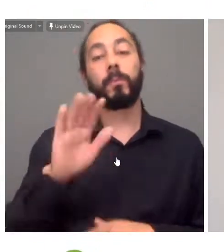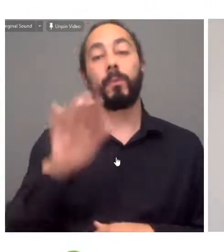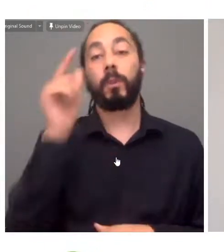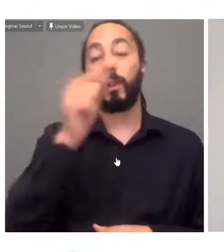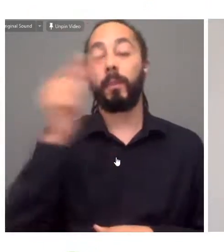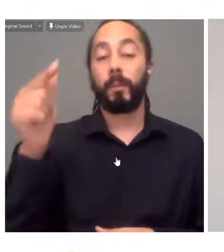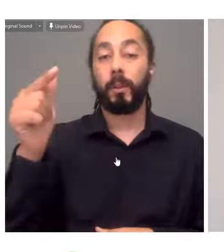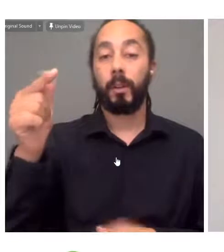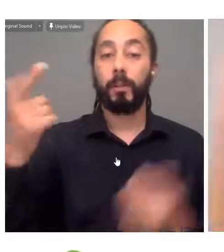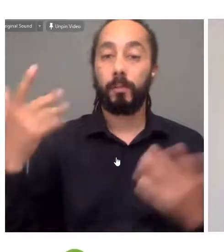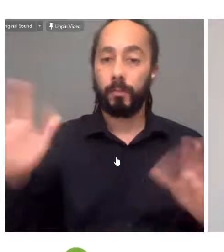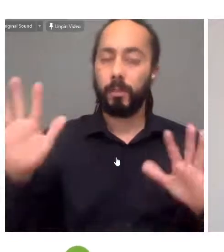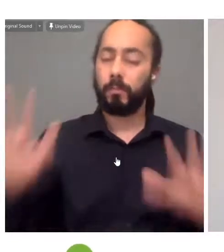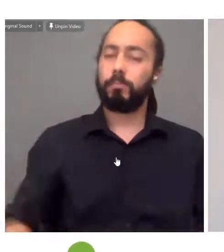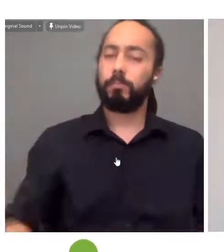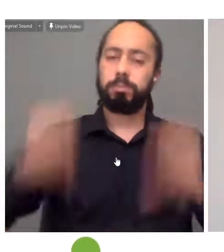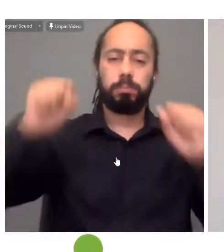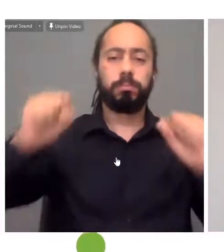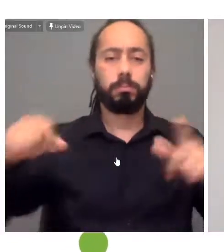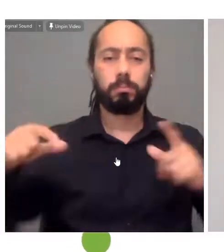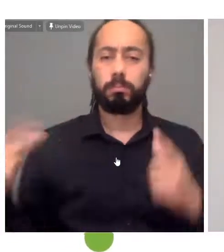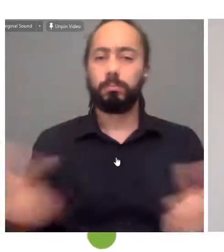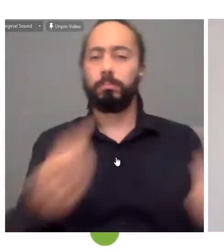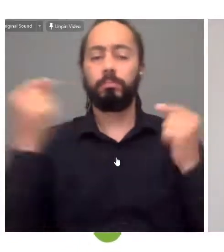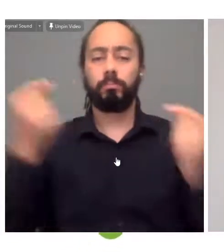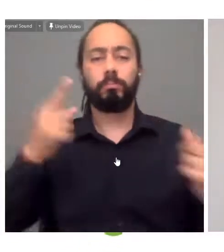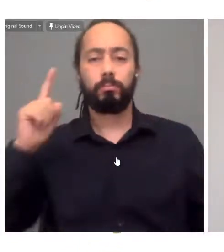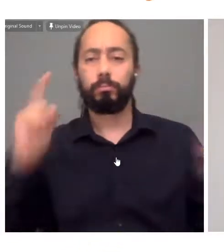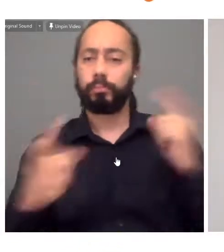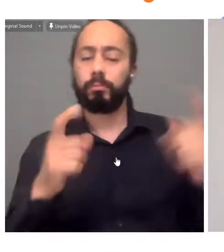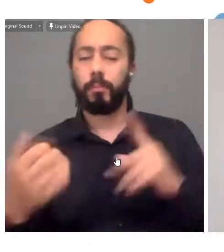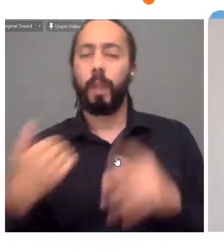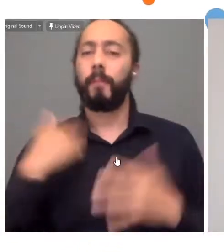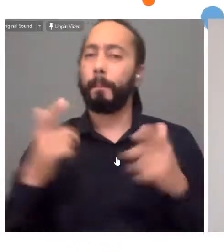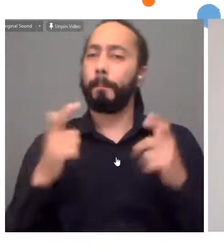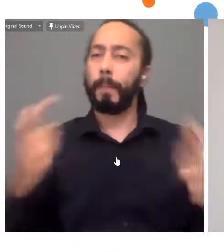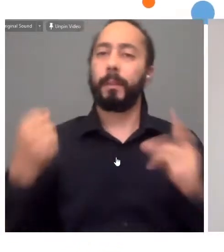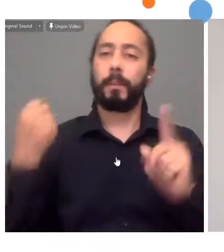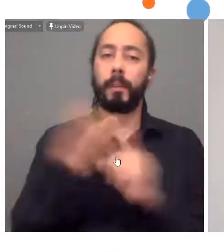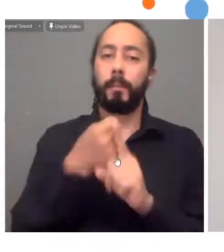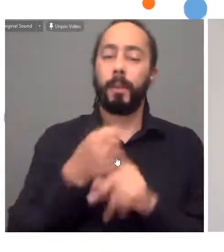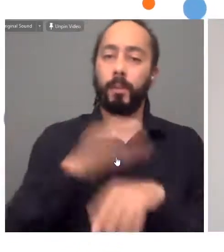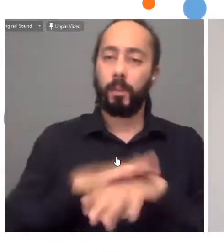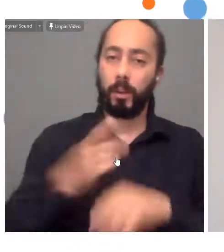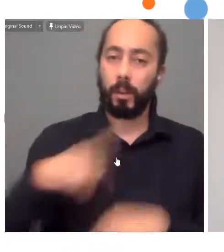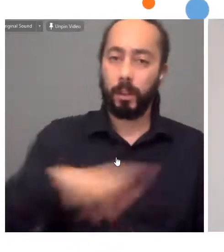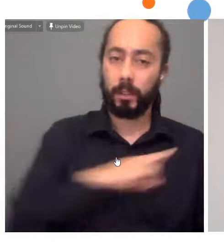Il fallait dire ça pour commencer, pour que ce soit clair, toute notre gratitude. En fait,